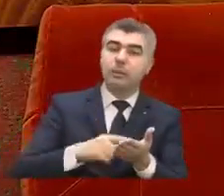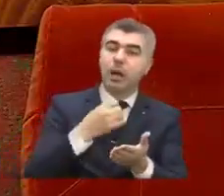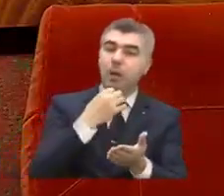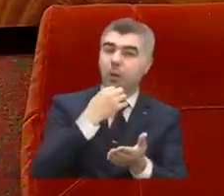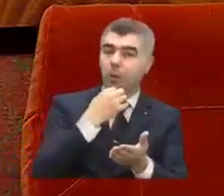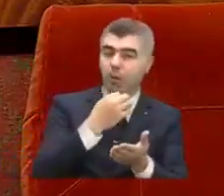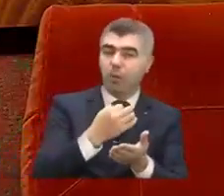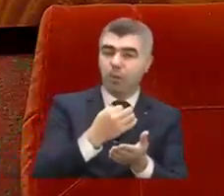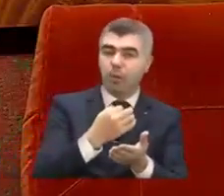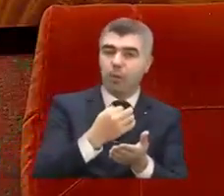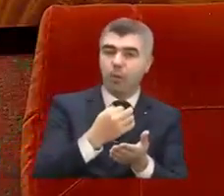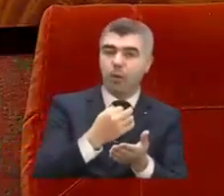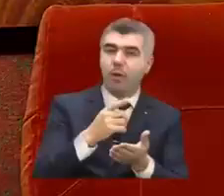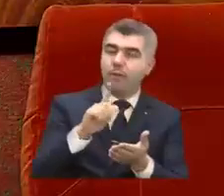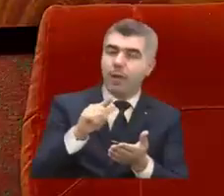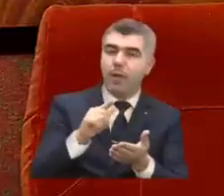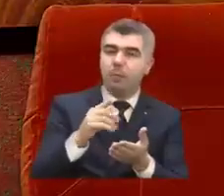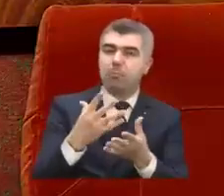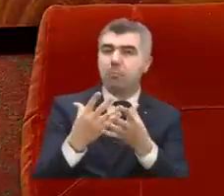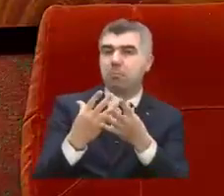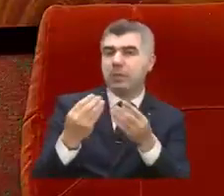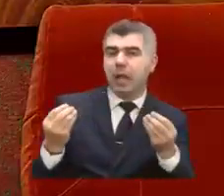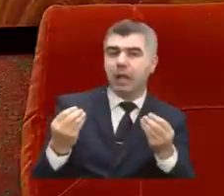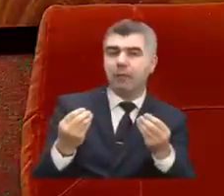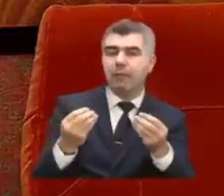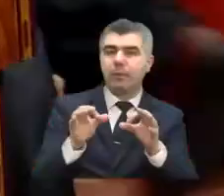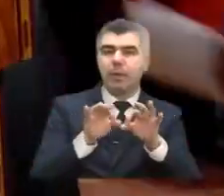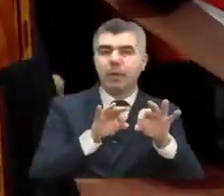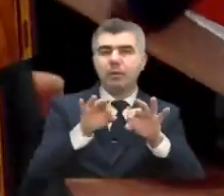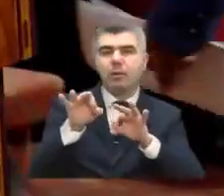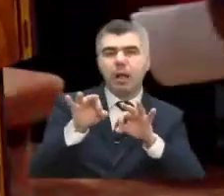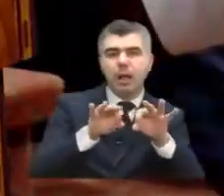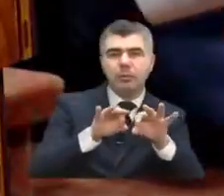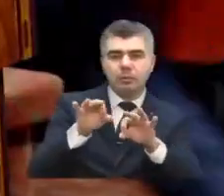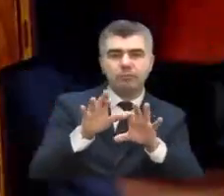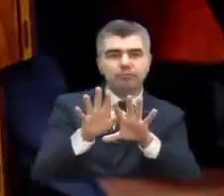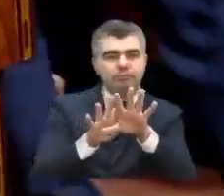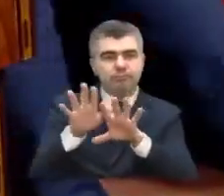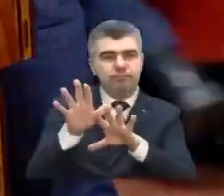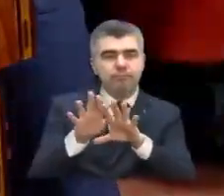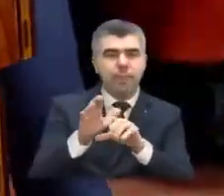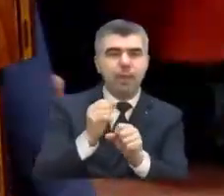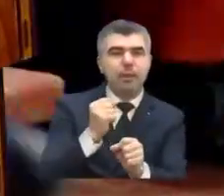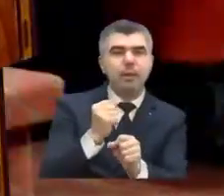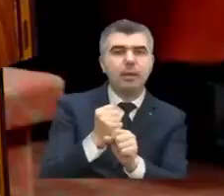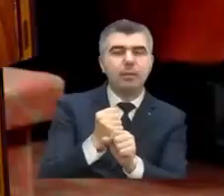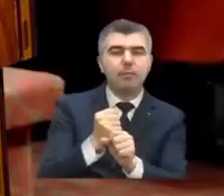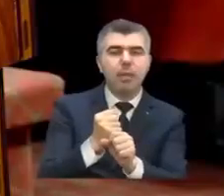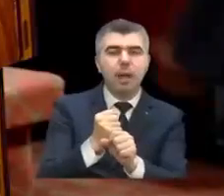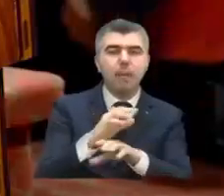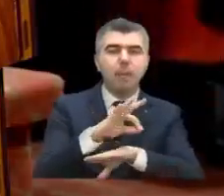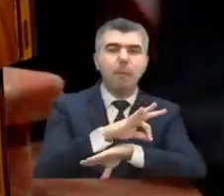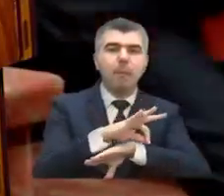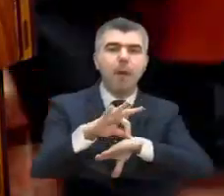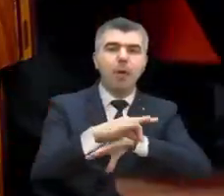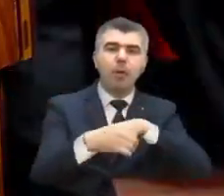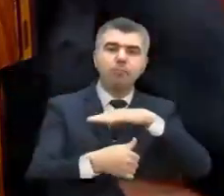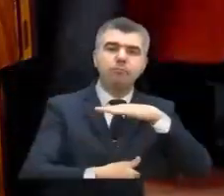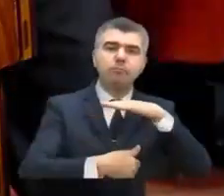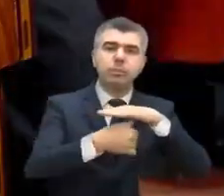في الخضم ديال مجموعة ديال الإجراءات اللي عملها اللي اتخذتها السكك المكتب الوطني السكك